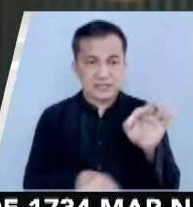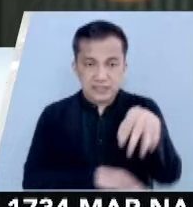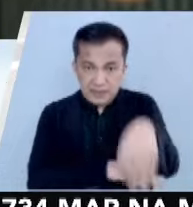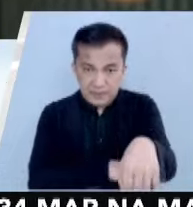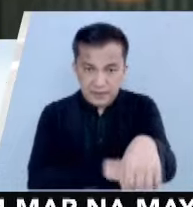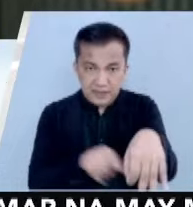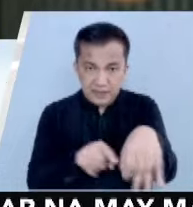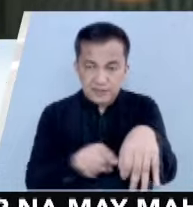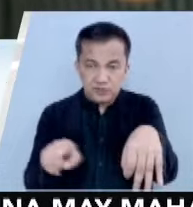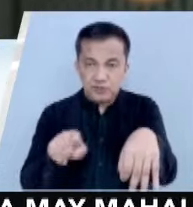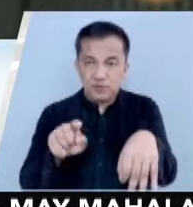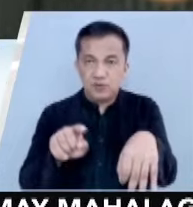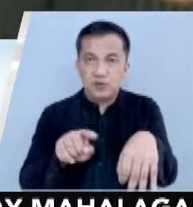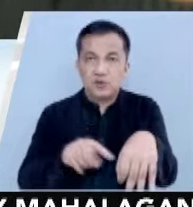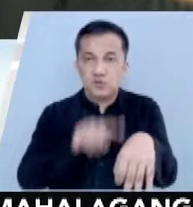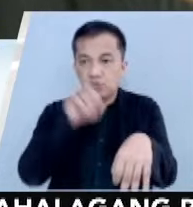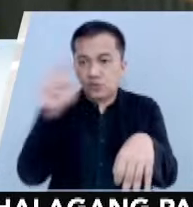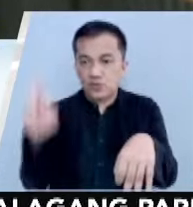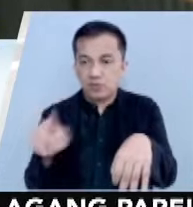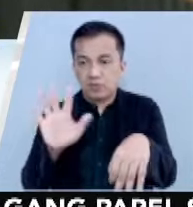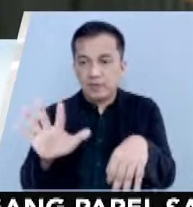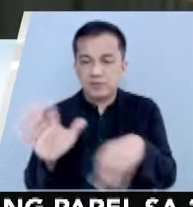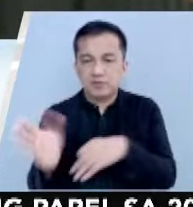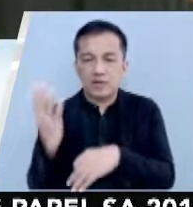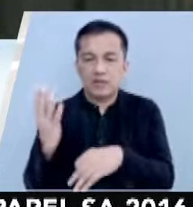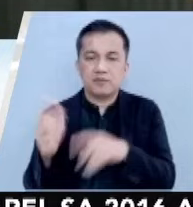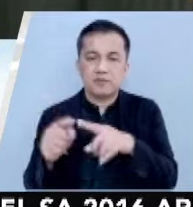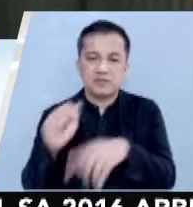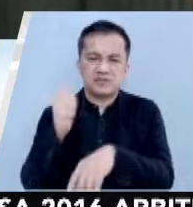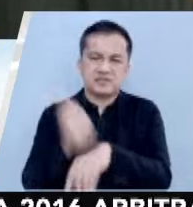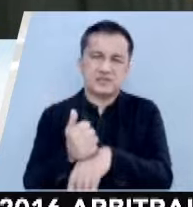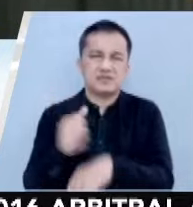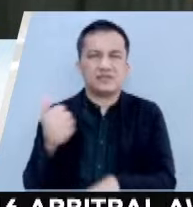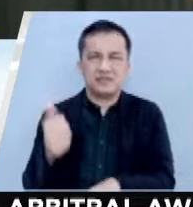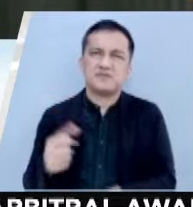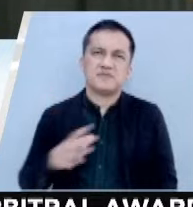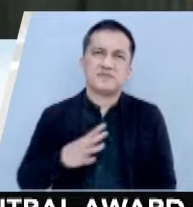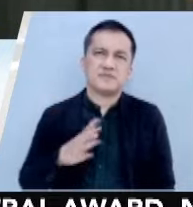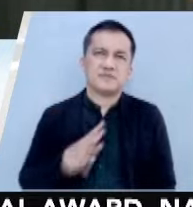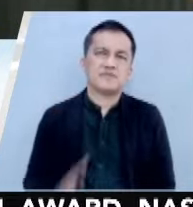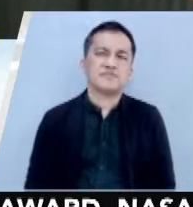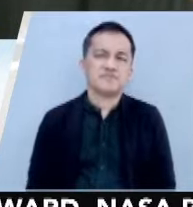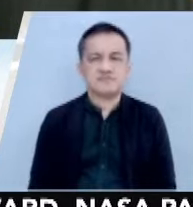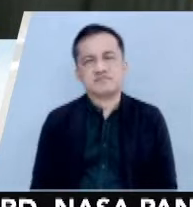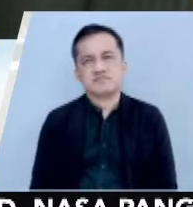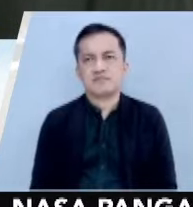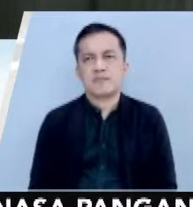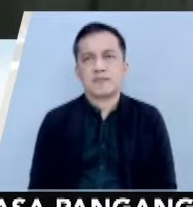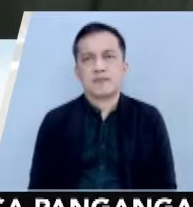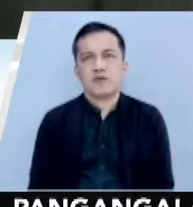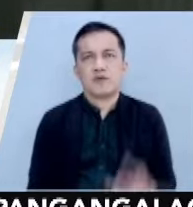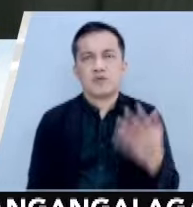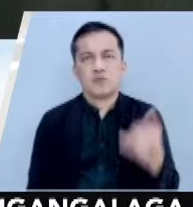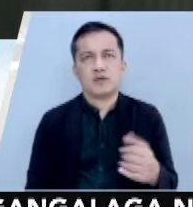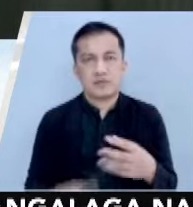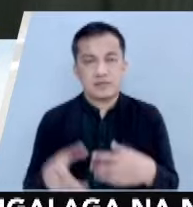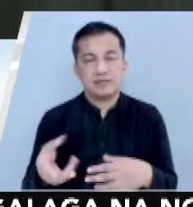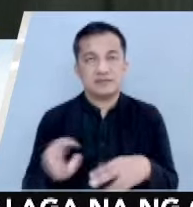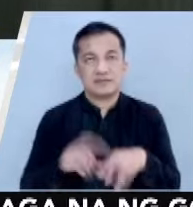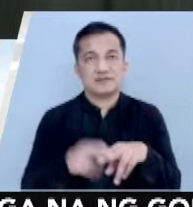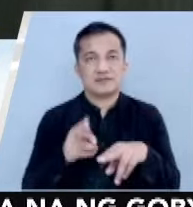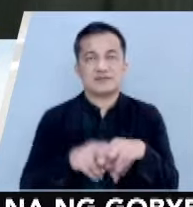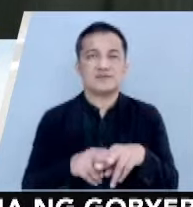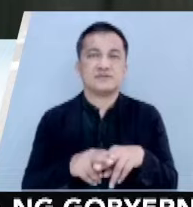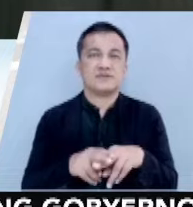5 a.m. pero naset na yata nila sa 10 kaya okay din naman kasi parang additional ano lang naman namin yan